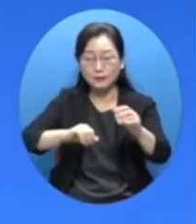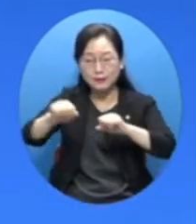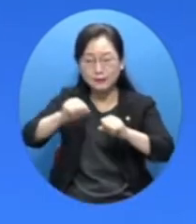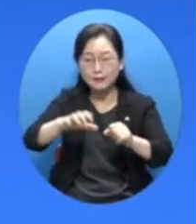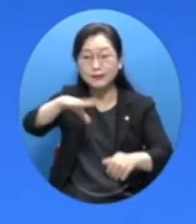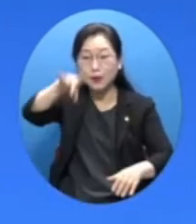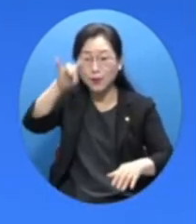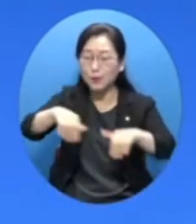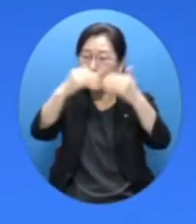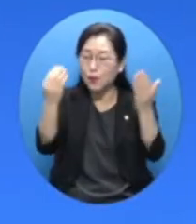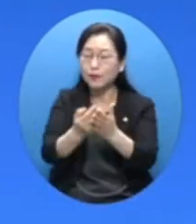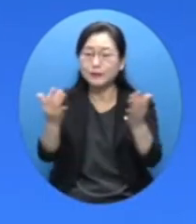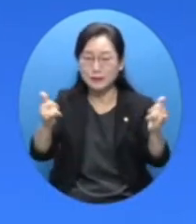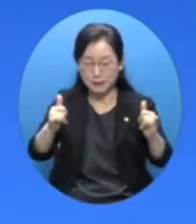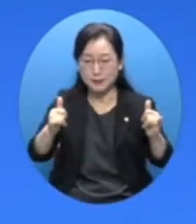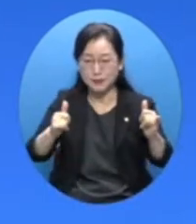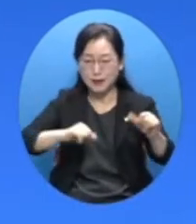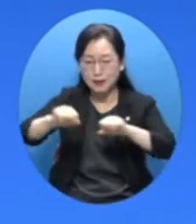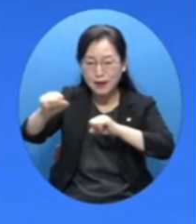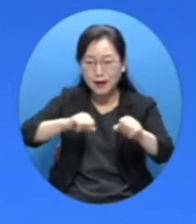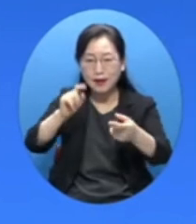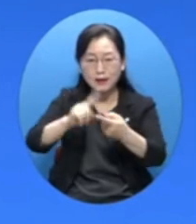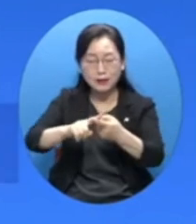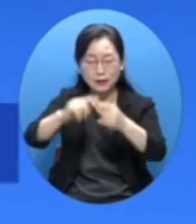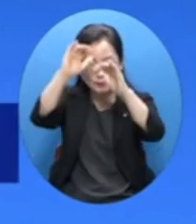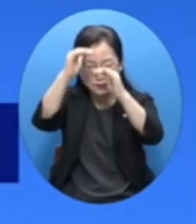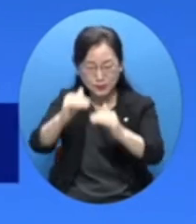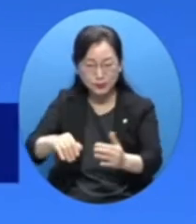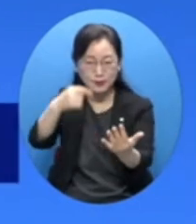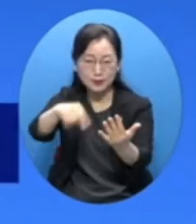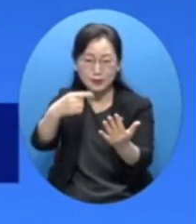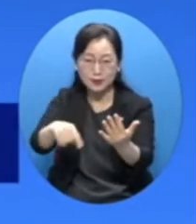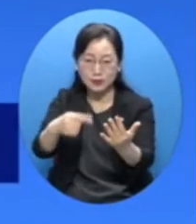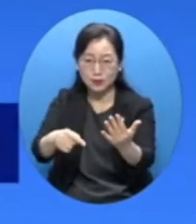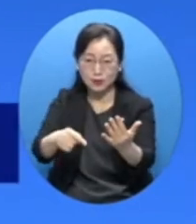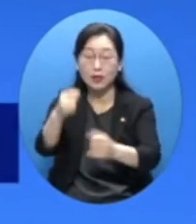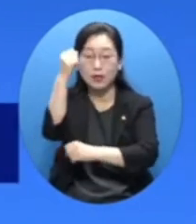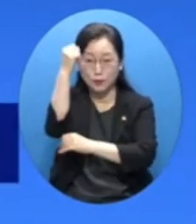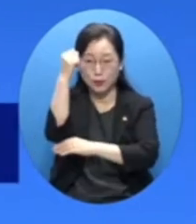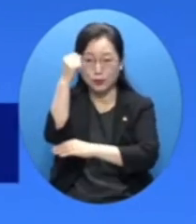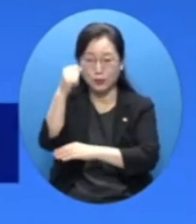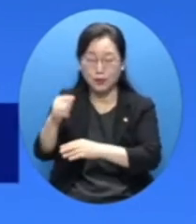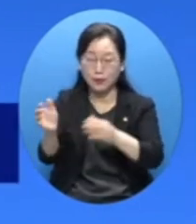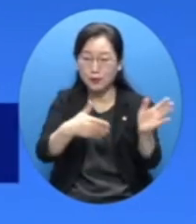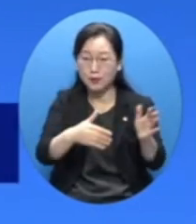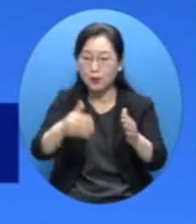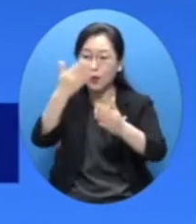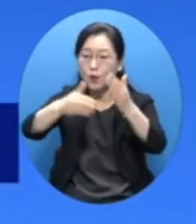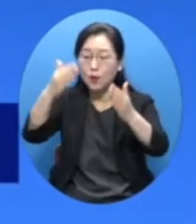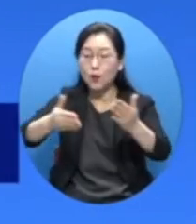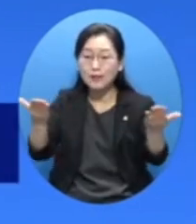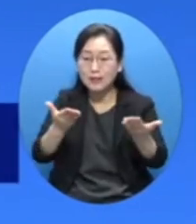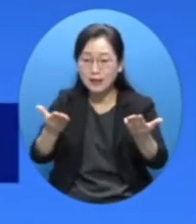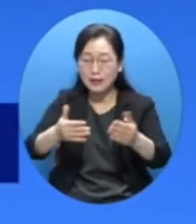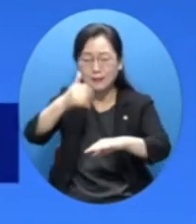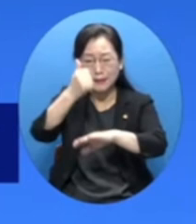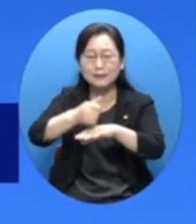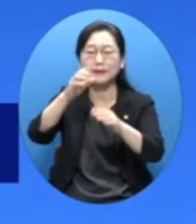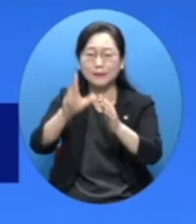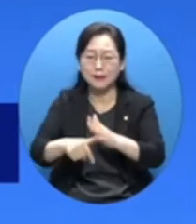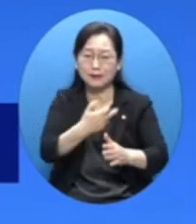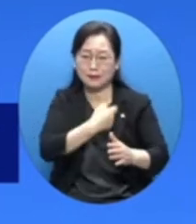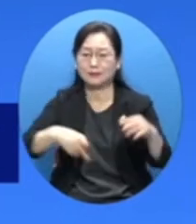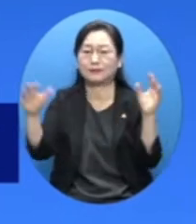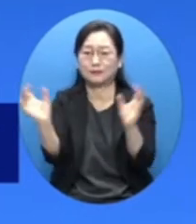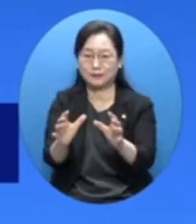이렇게 행해야 될 것을 가르치시는 삶의 기본 우리를 가르치셨고 공생의 마지막에는 제자들을 모아 놓으시고